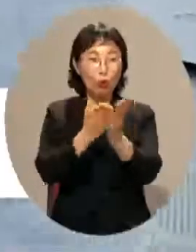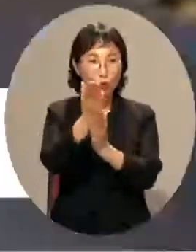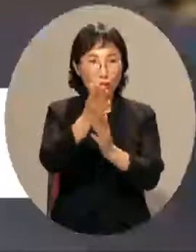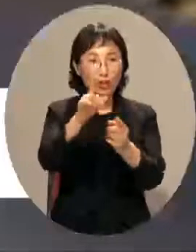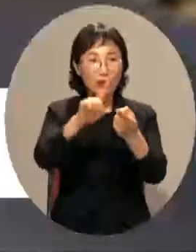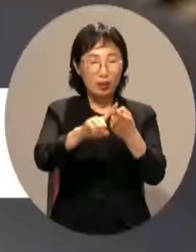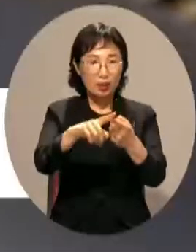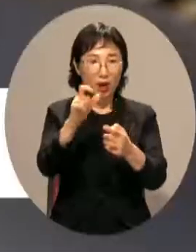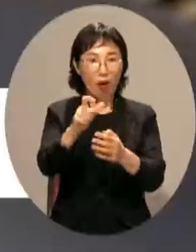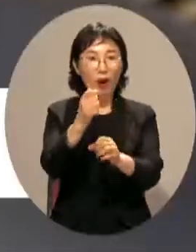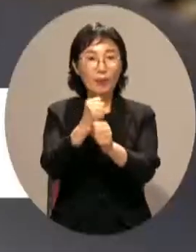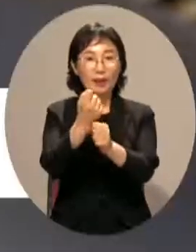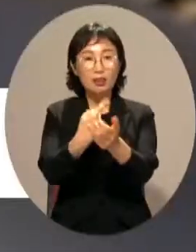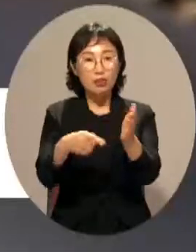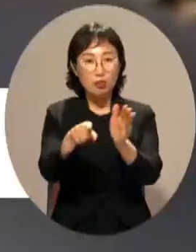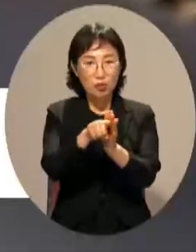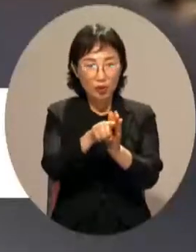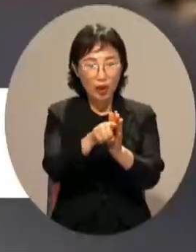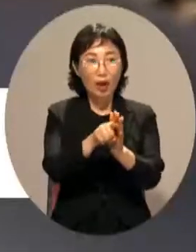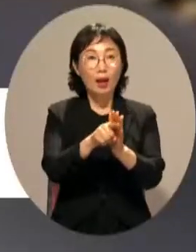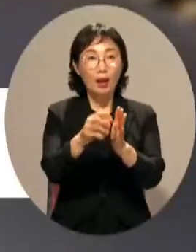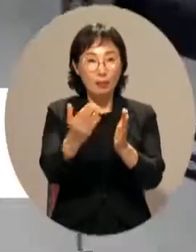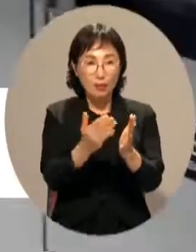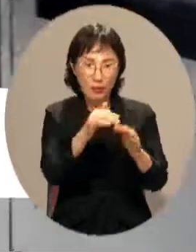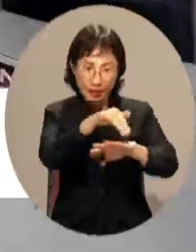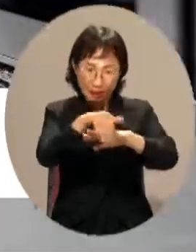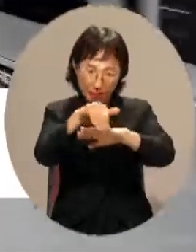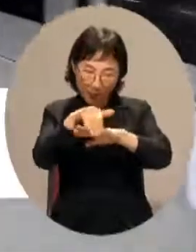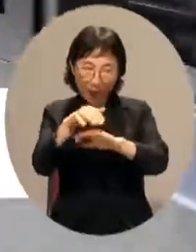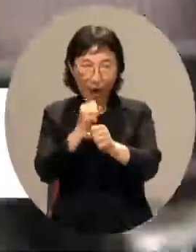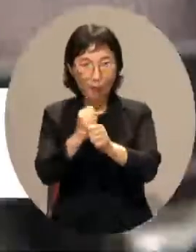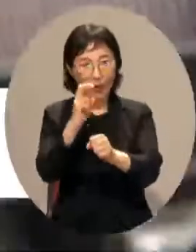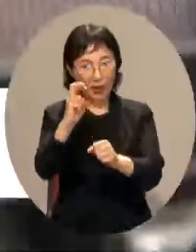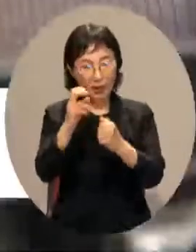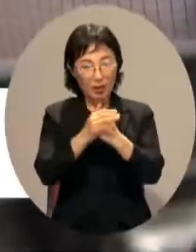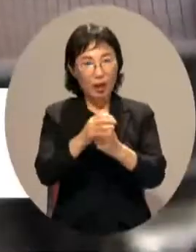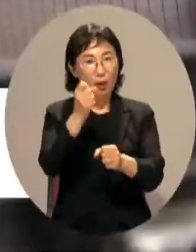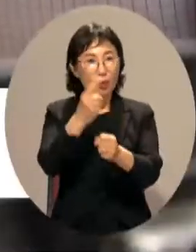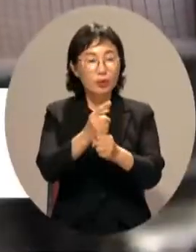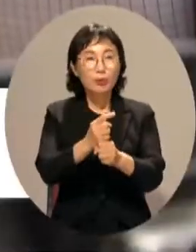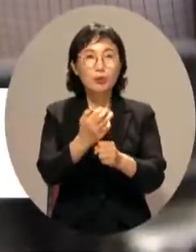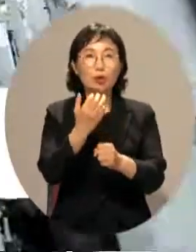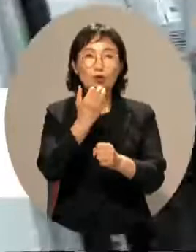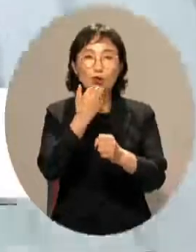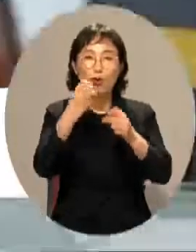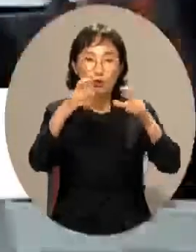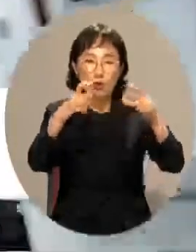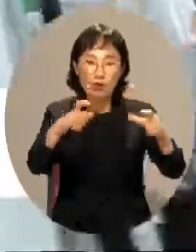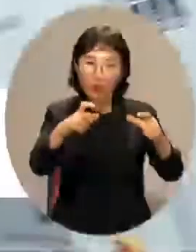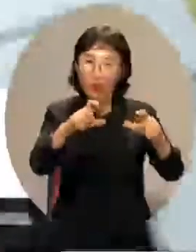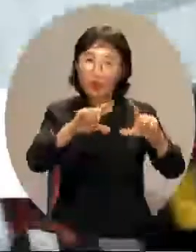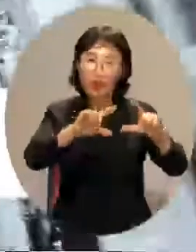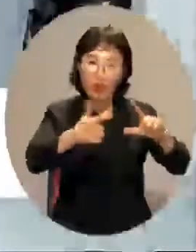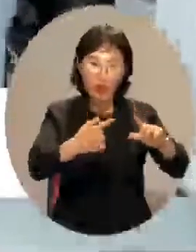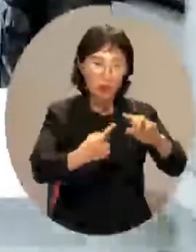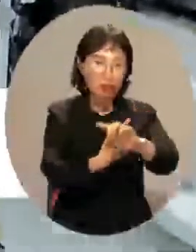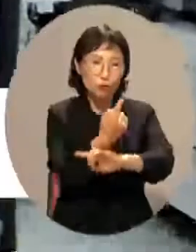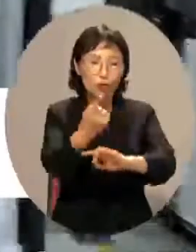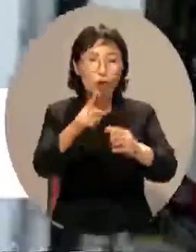위한 중장기 청사진을 발표할 것으로 보이는데 벌써부터 비수도권 대학들의 염려가 커지고